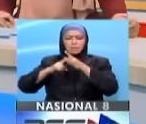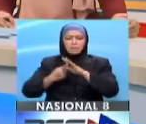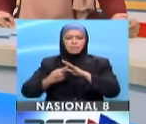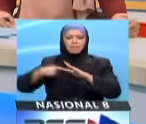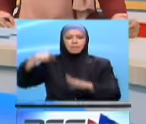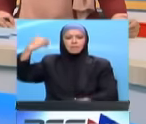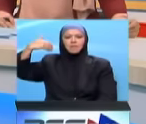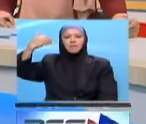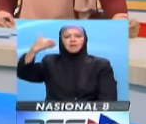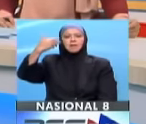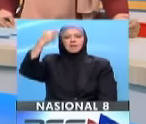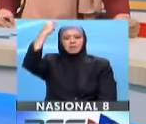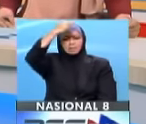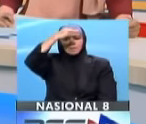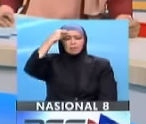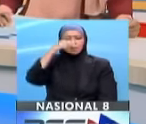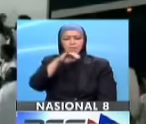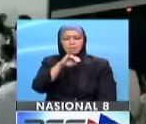Ismail.